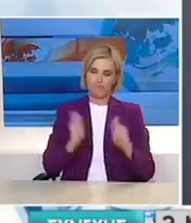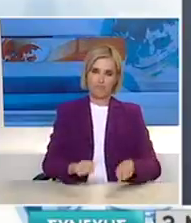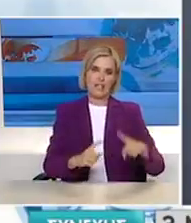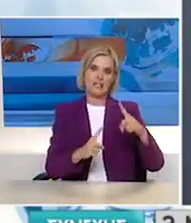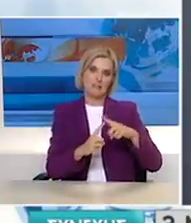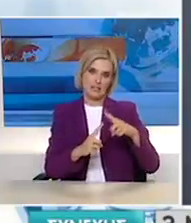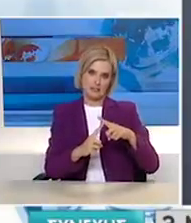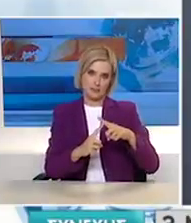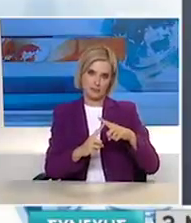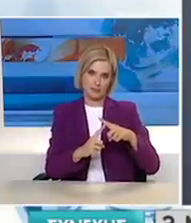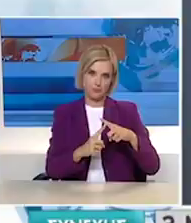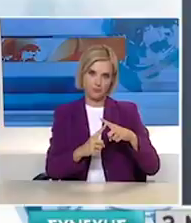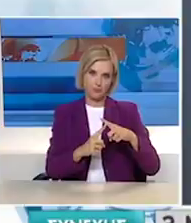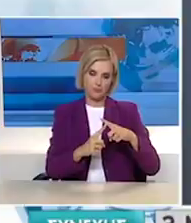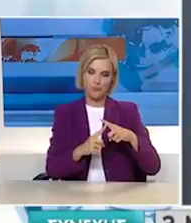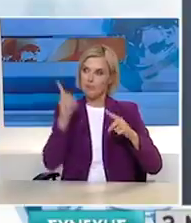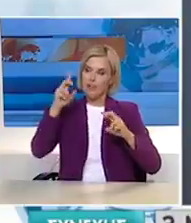από το Διεθνή,